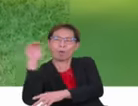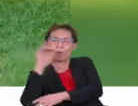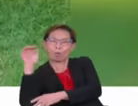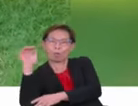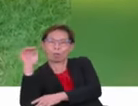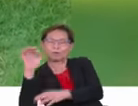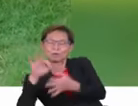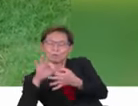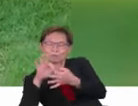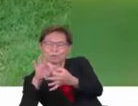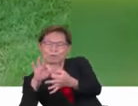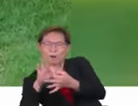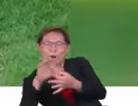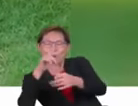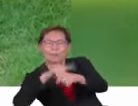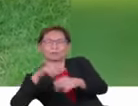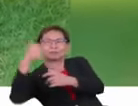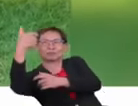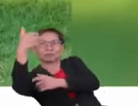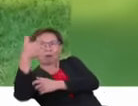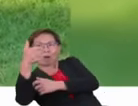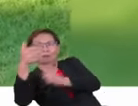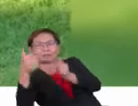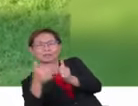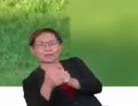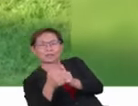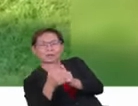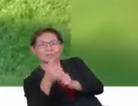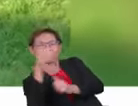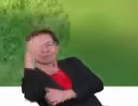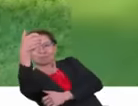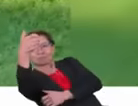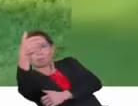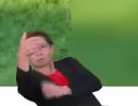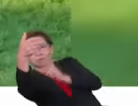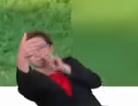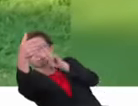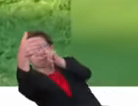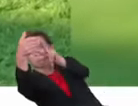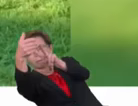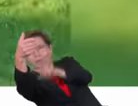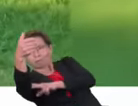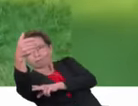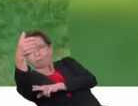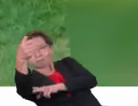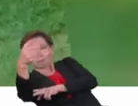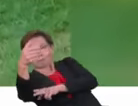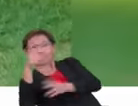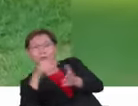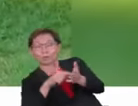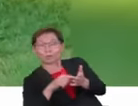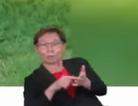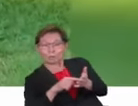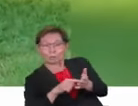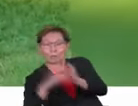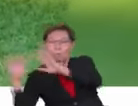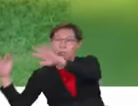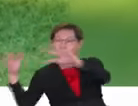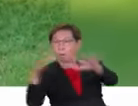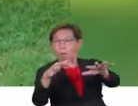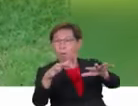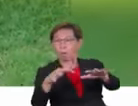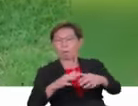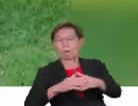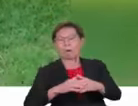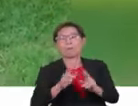ular memberi kerjasama ketika bersuah foto dengan memandang tepat pada kameranya. Gelagat itu mencuri tumpuan ramai